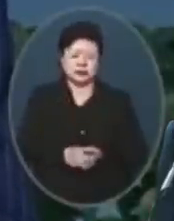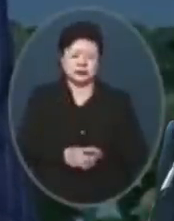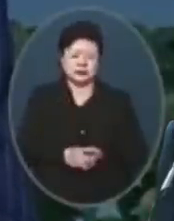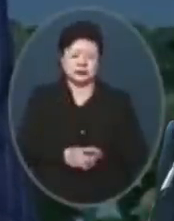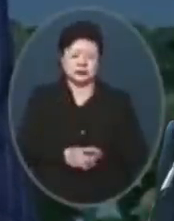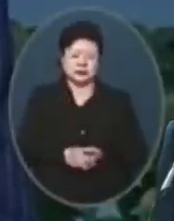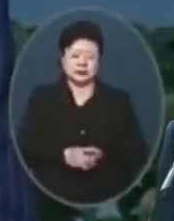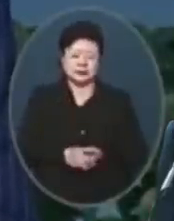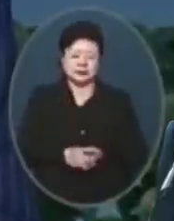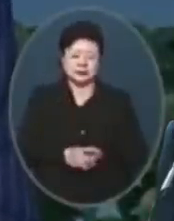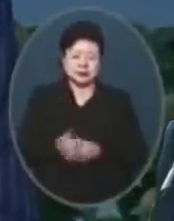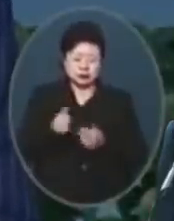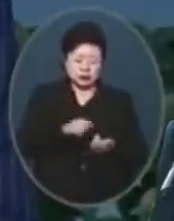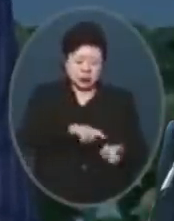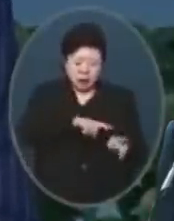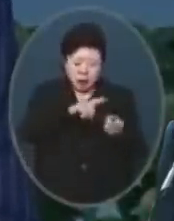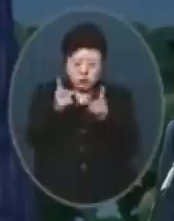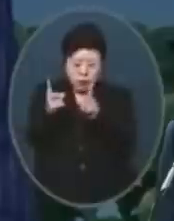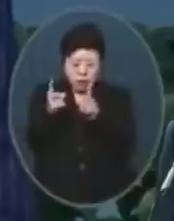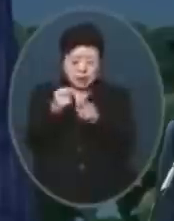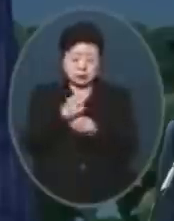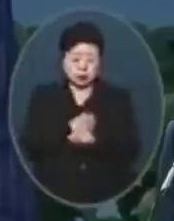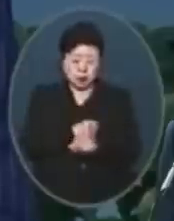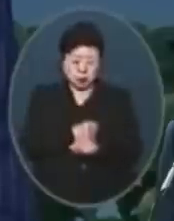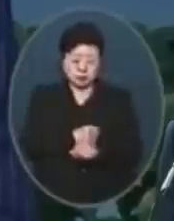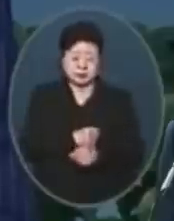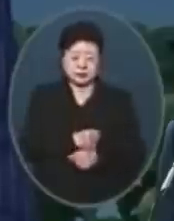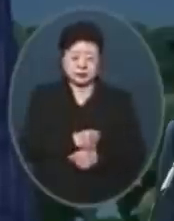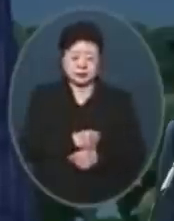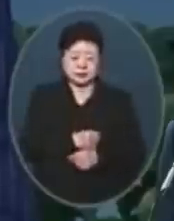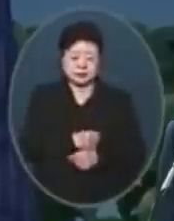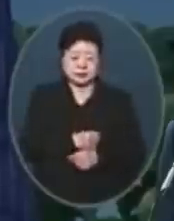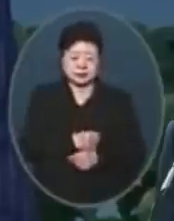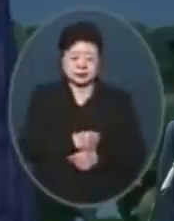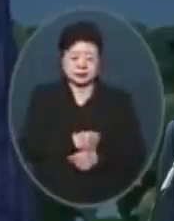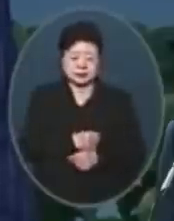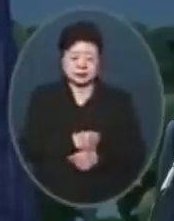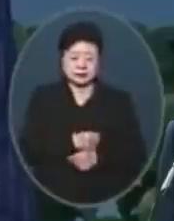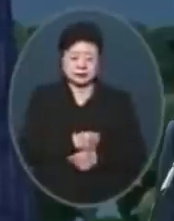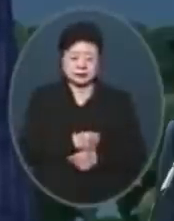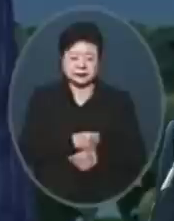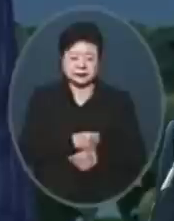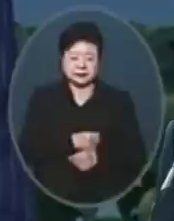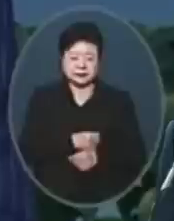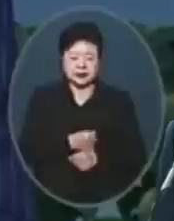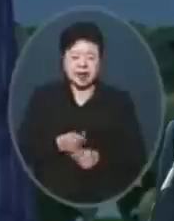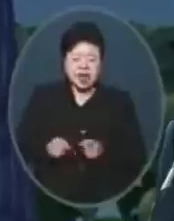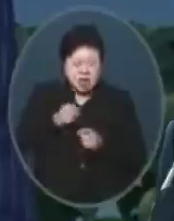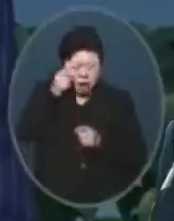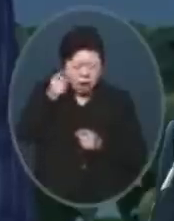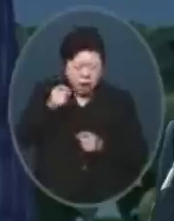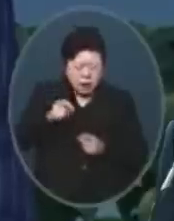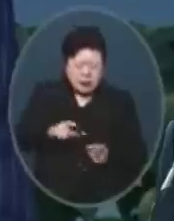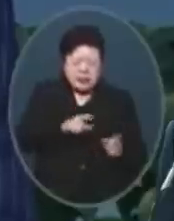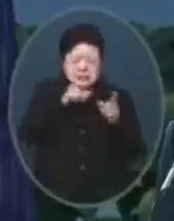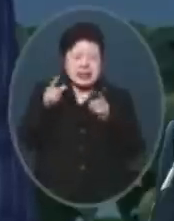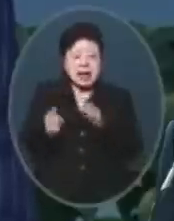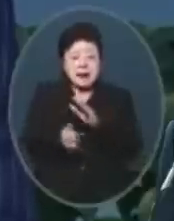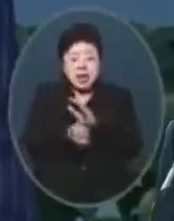죽었다가 부활하심으로 영원한 삶의